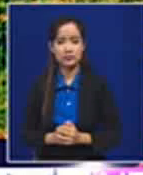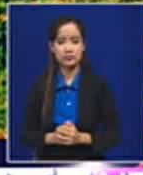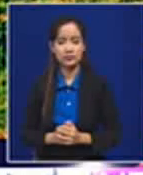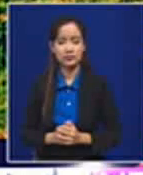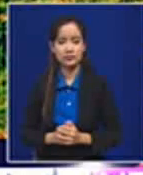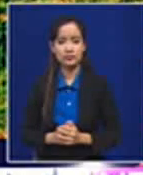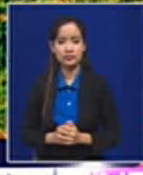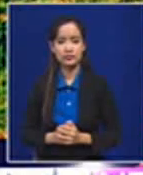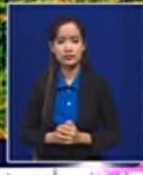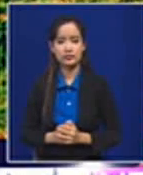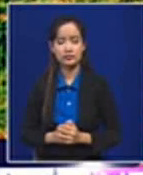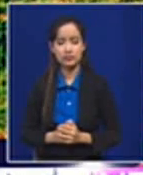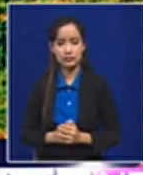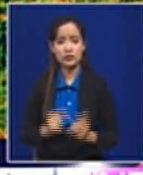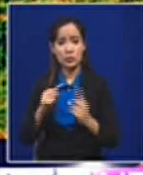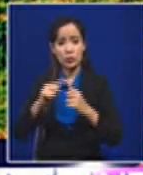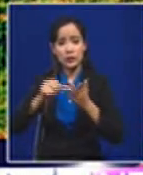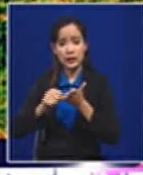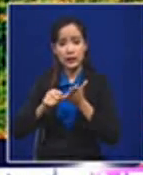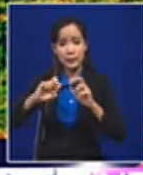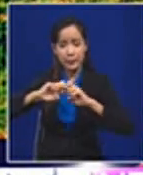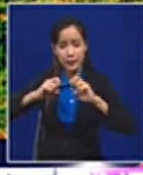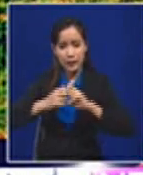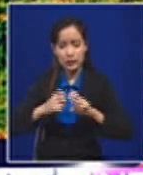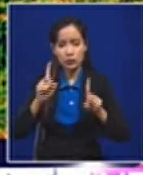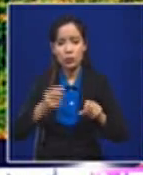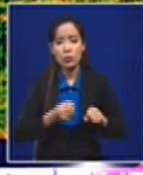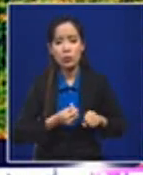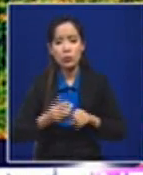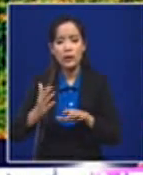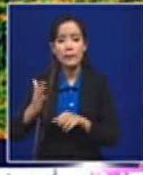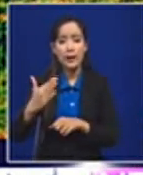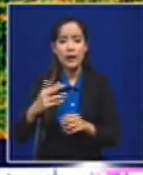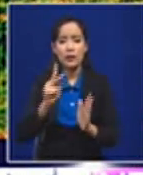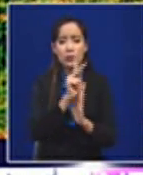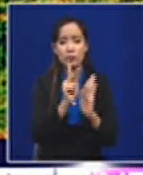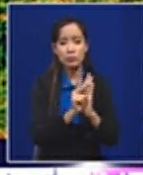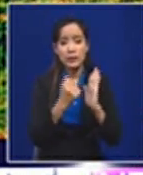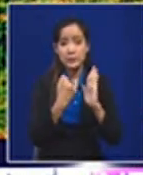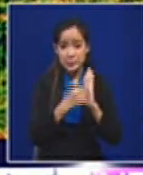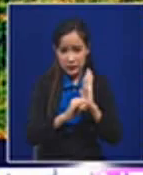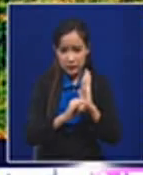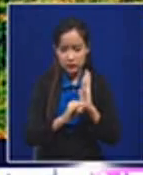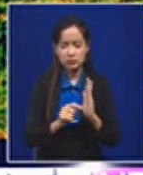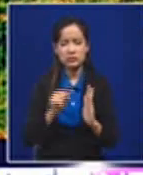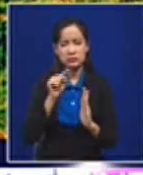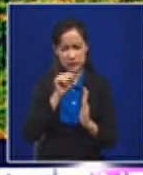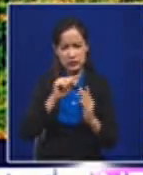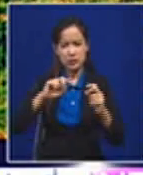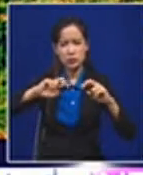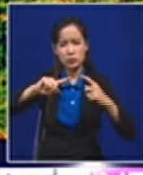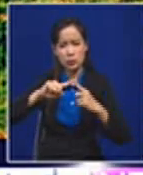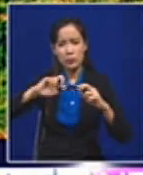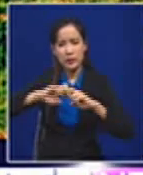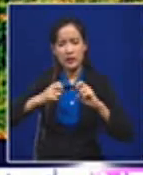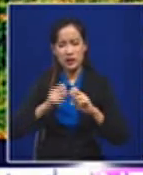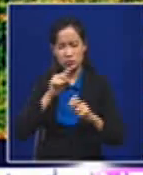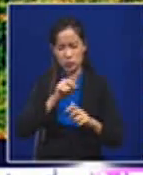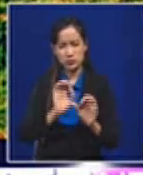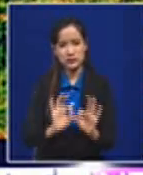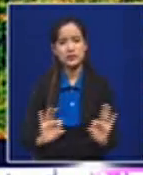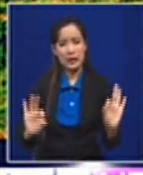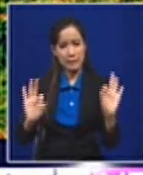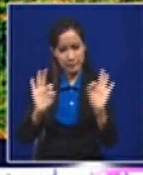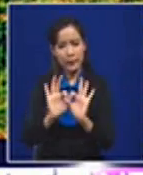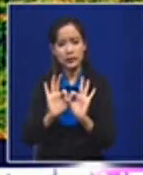ยังอยู่ที่เรื่องของการแก้ปัญหาการทำประมงผิดกฎหมายนะคะซึ่งสำหรับปัญหานี้ก็ถือว่าเป็นวาระแห่งชาติของรัฐบาลชุดนี้ค่ะโด